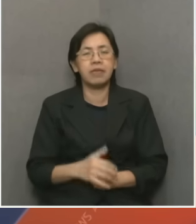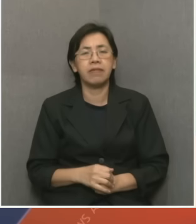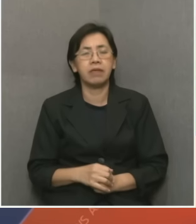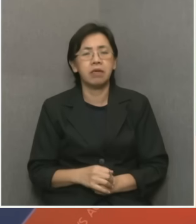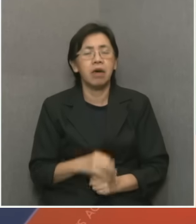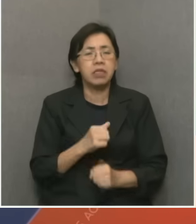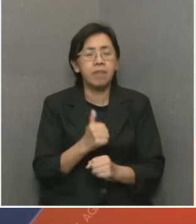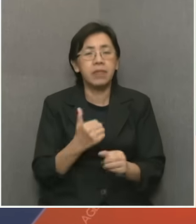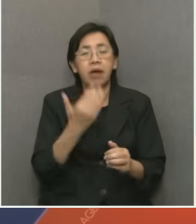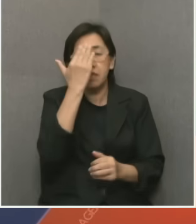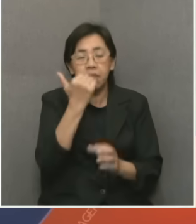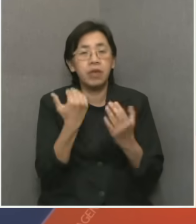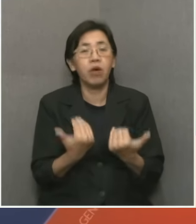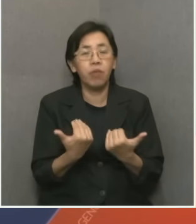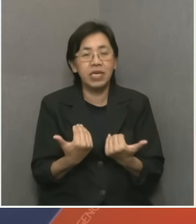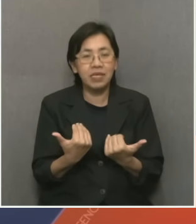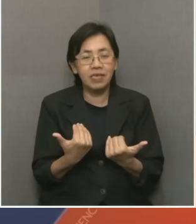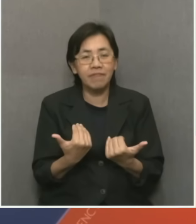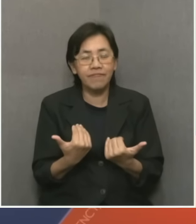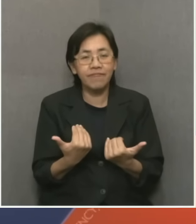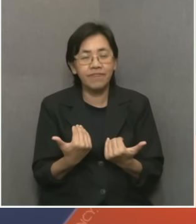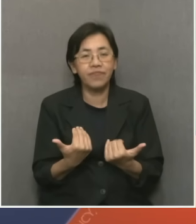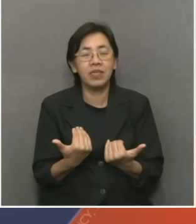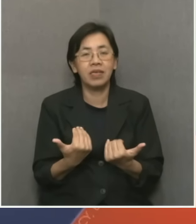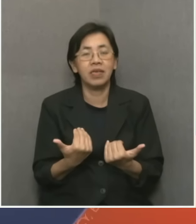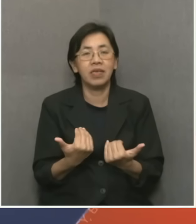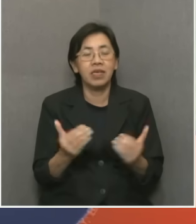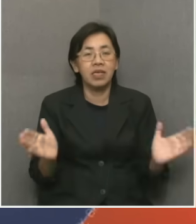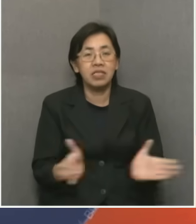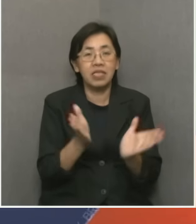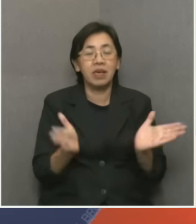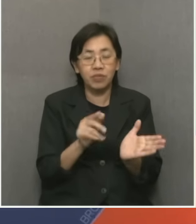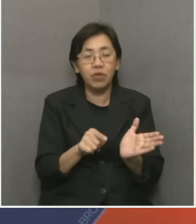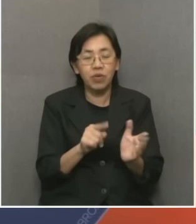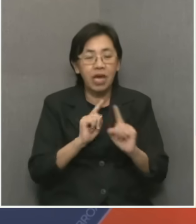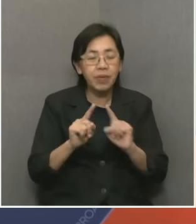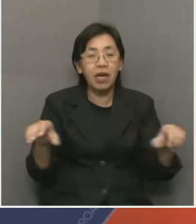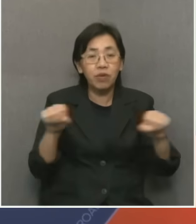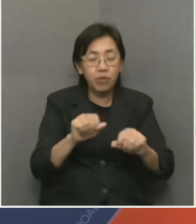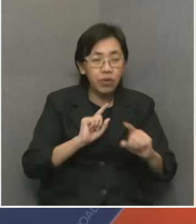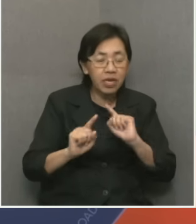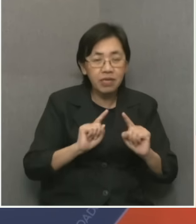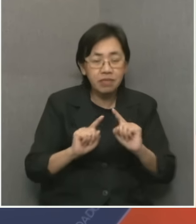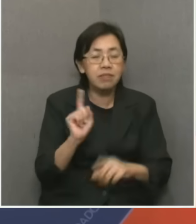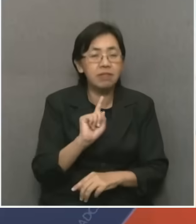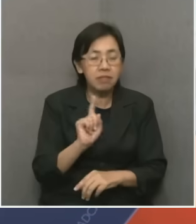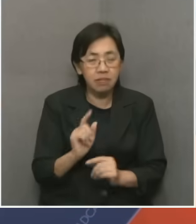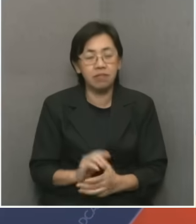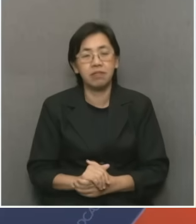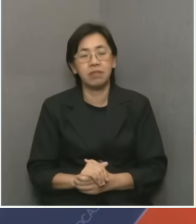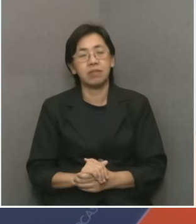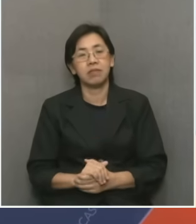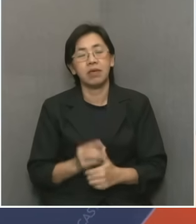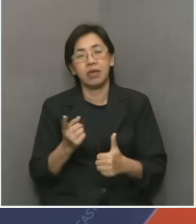ราะว่าวันนี้เนี่ยนะฮะฝั่งที่สนับสนุนแนวทางนี้เนี่ยนะครับก็คือหนึ่ง